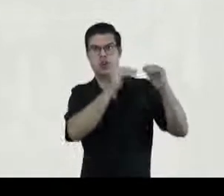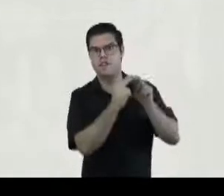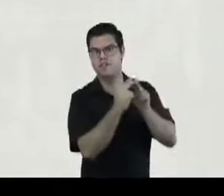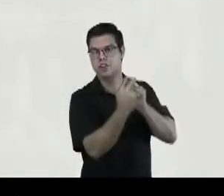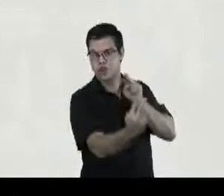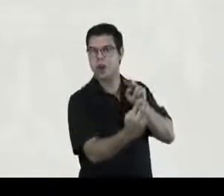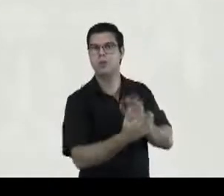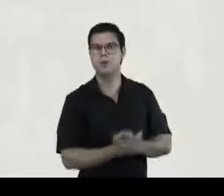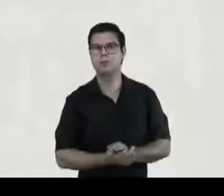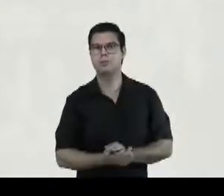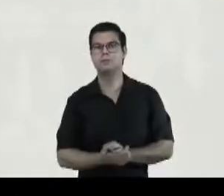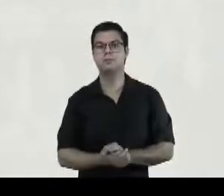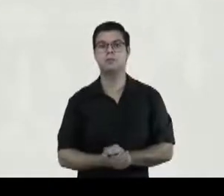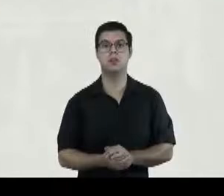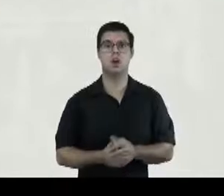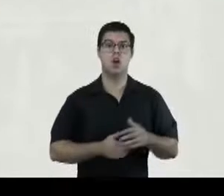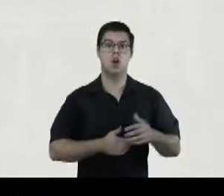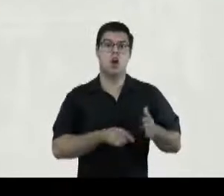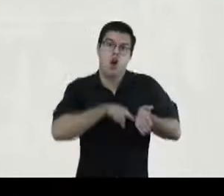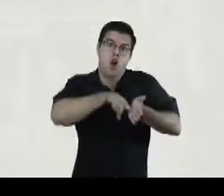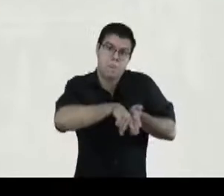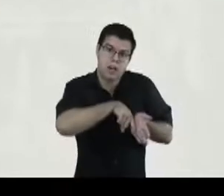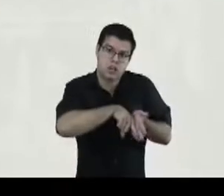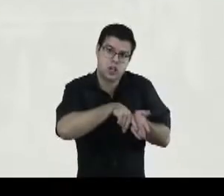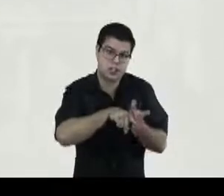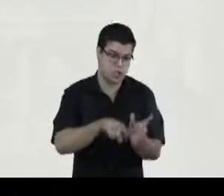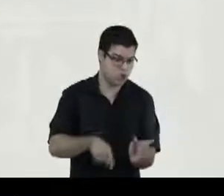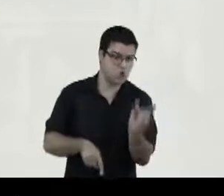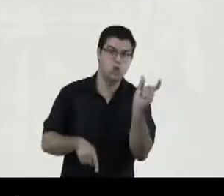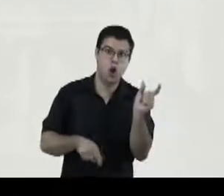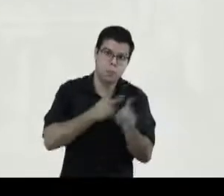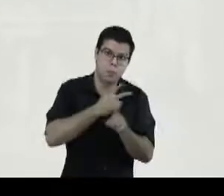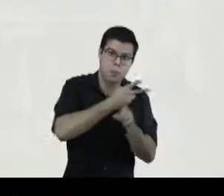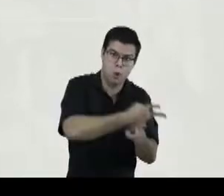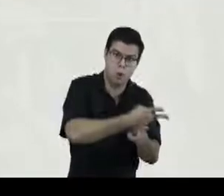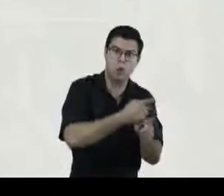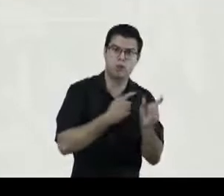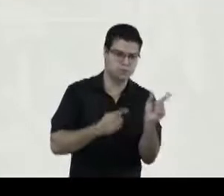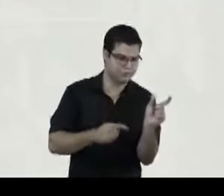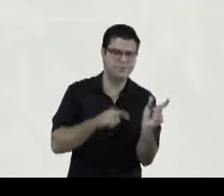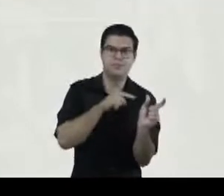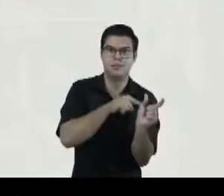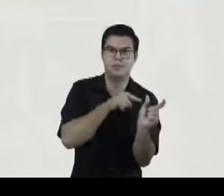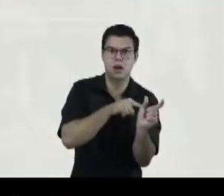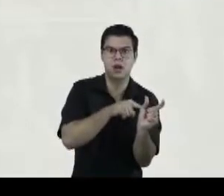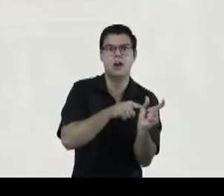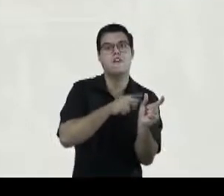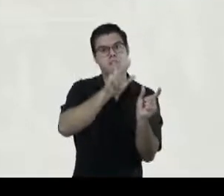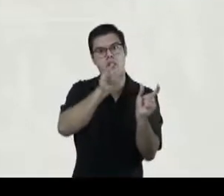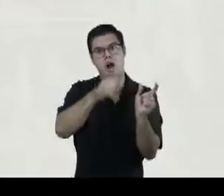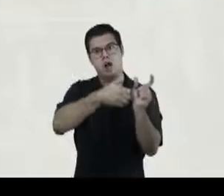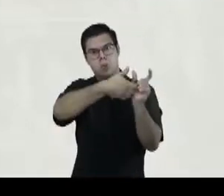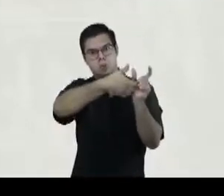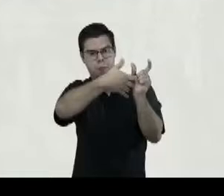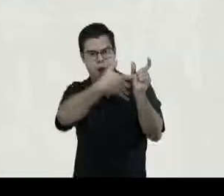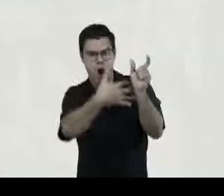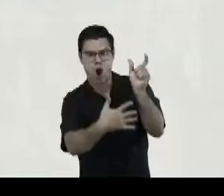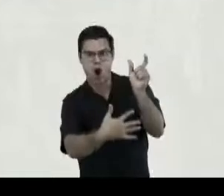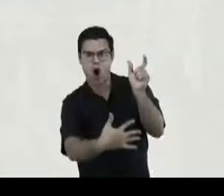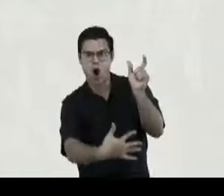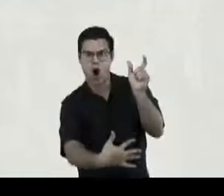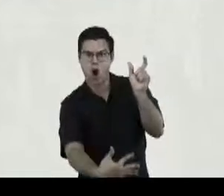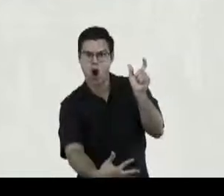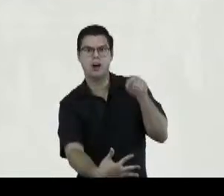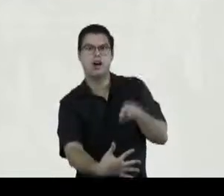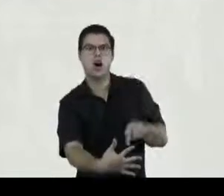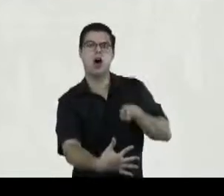cherchez un nom, le VIAF va vous donner la liste des formes de ce nom dans tous les